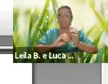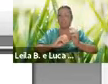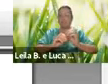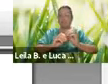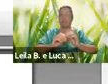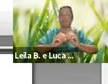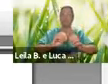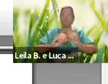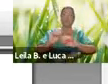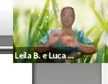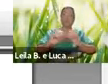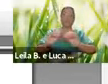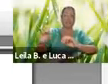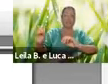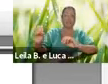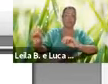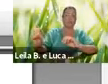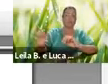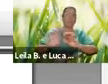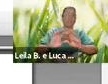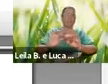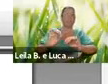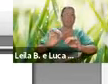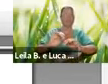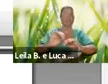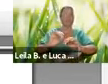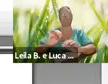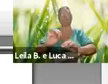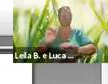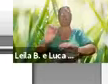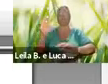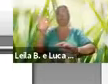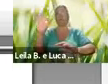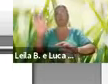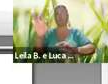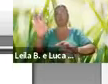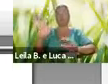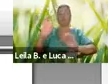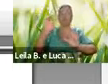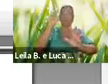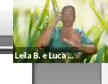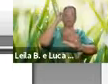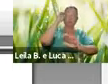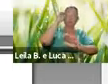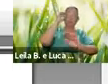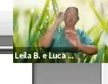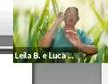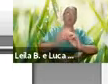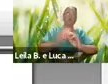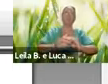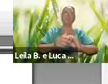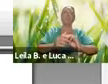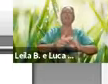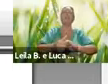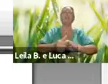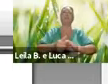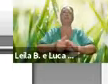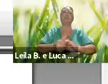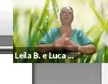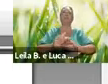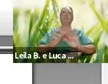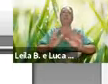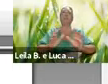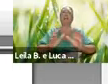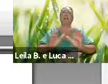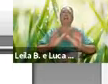stava segnando tutto quello che stava, così, e stava si preparando per fare altre domande lui. Così il pensiero